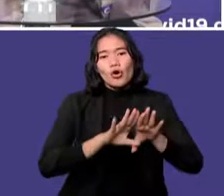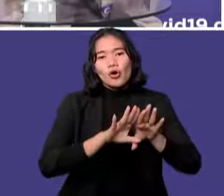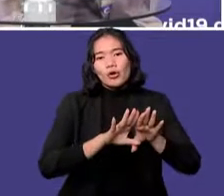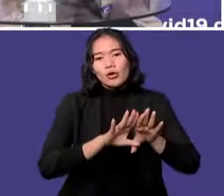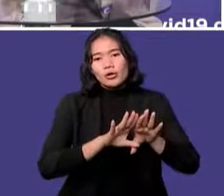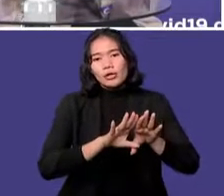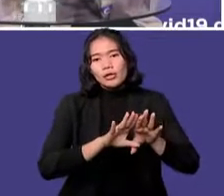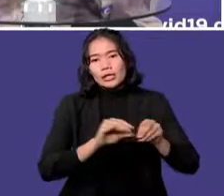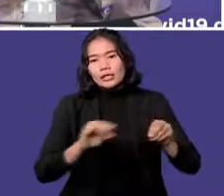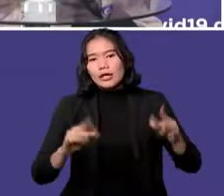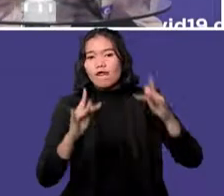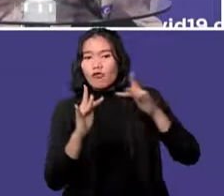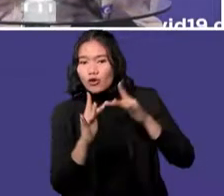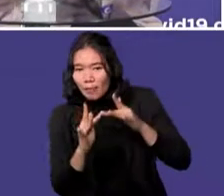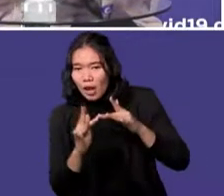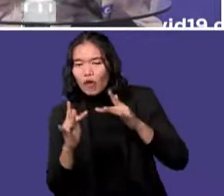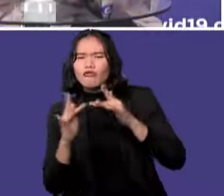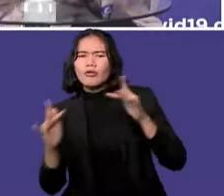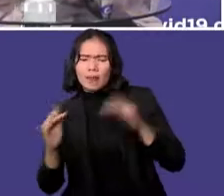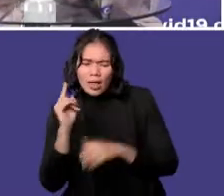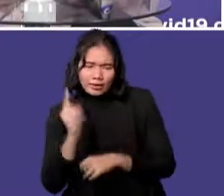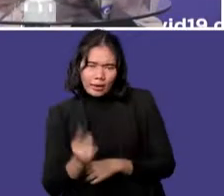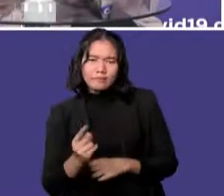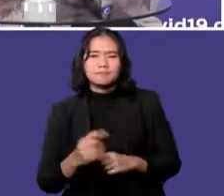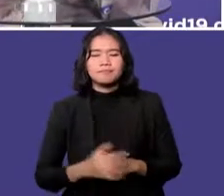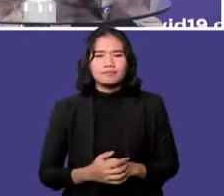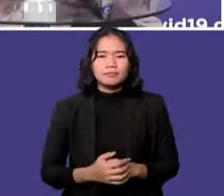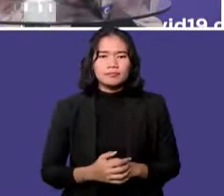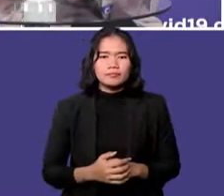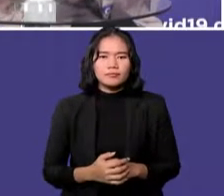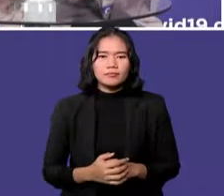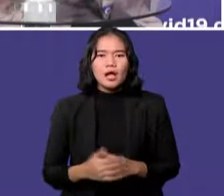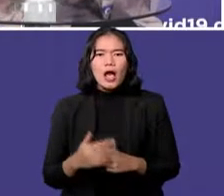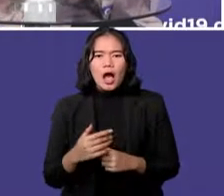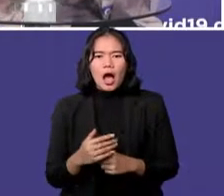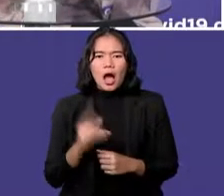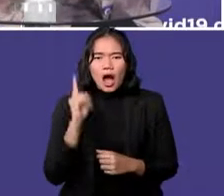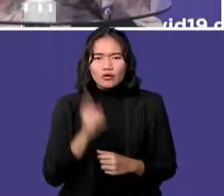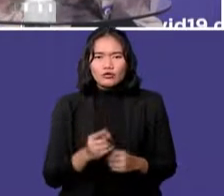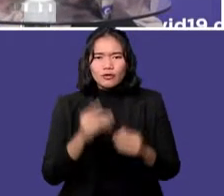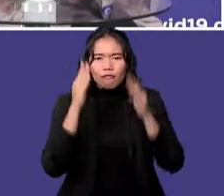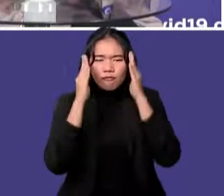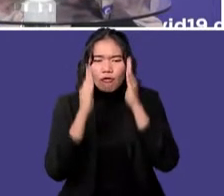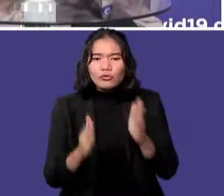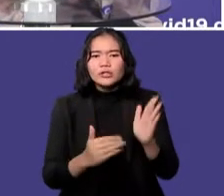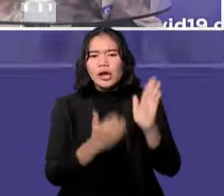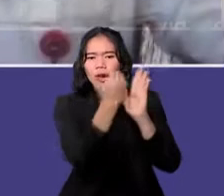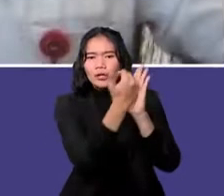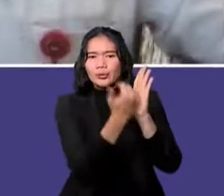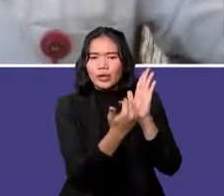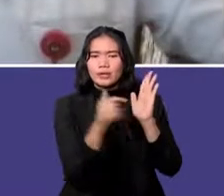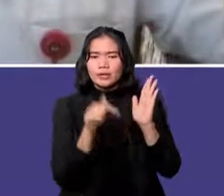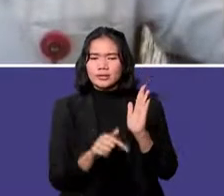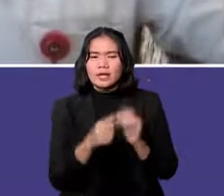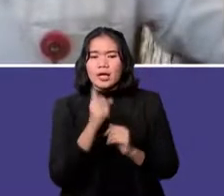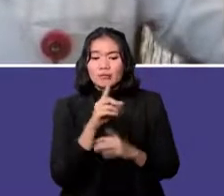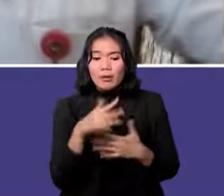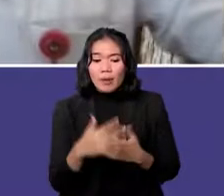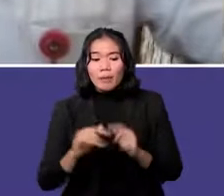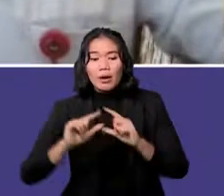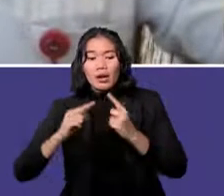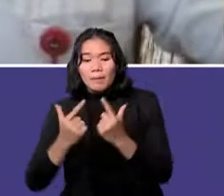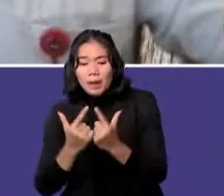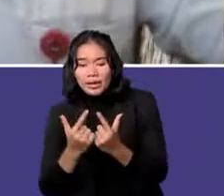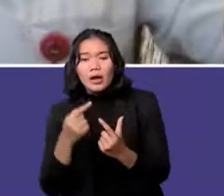yang kerja formal, kementerian lembaga gitu ya, itu sudah memperhatikan ini, karena di kementerian lembaga juga sudah pasti di